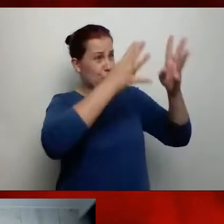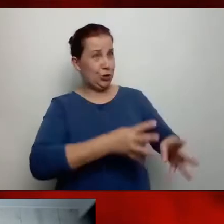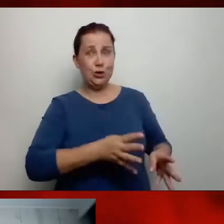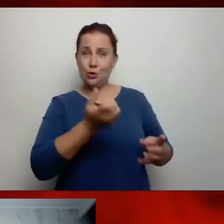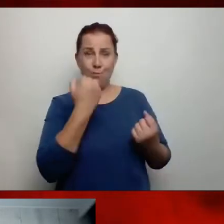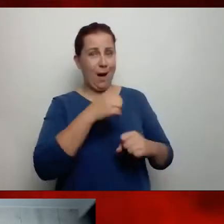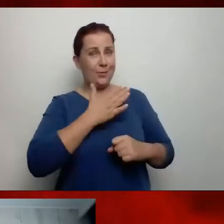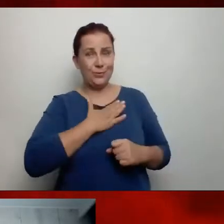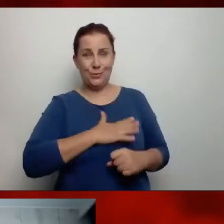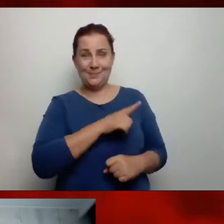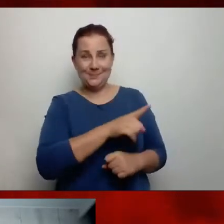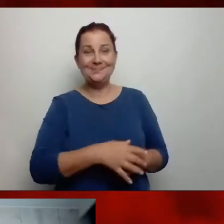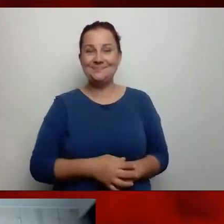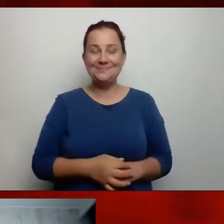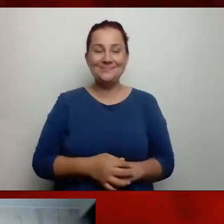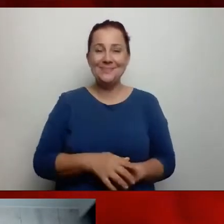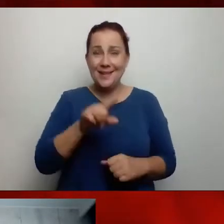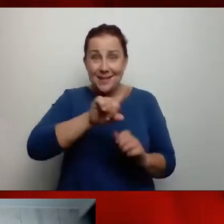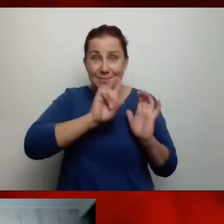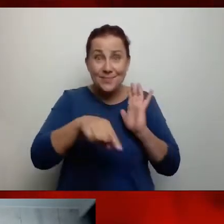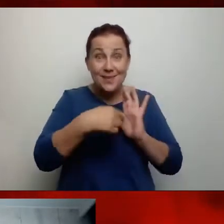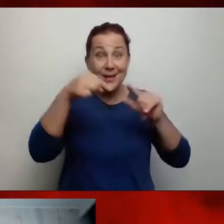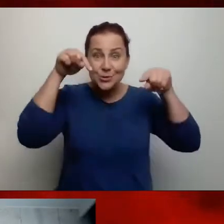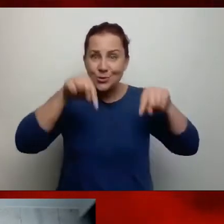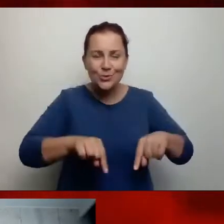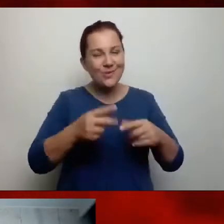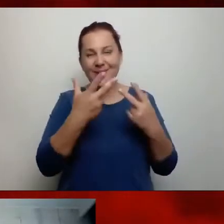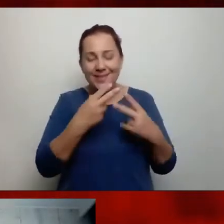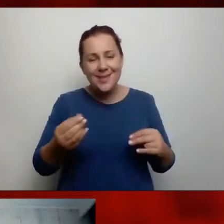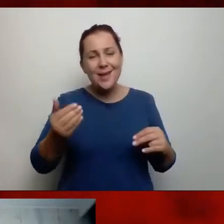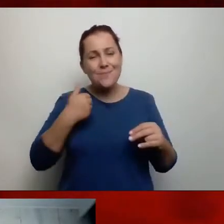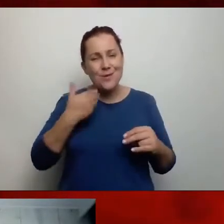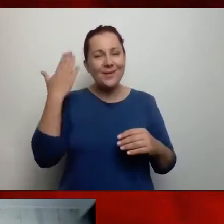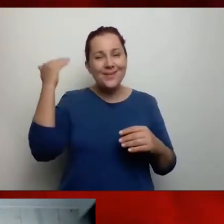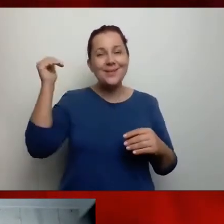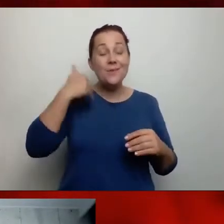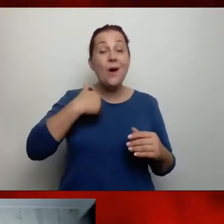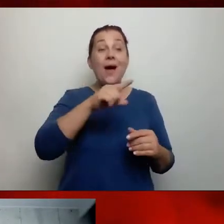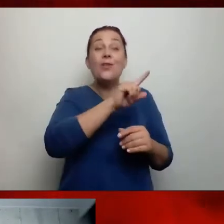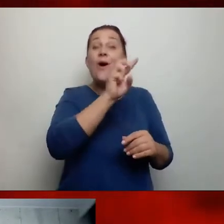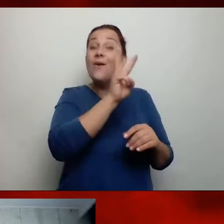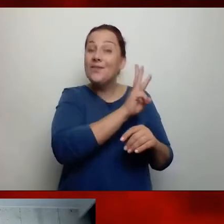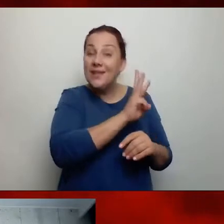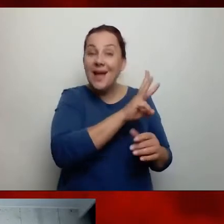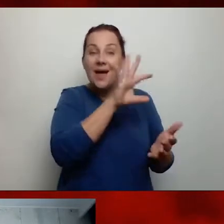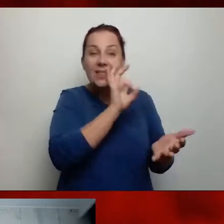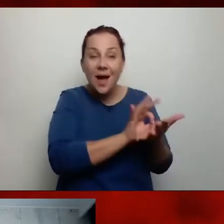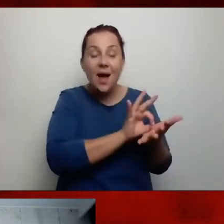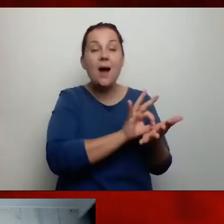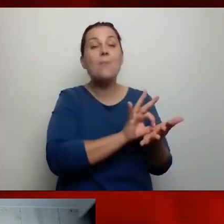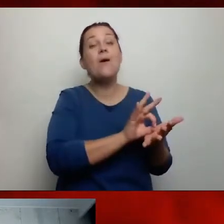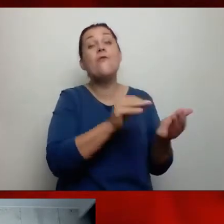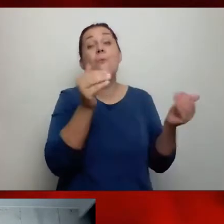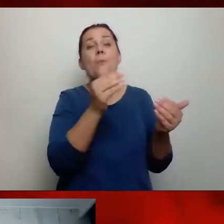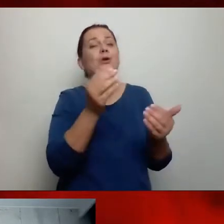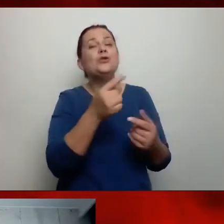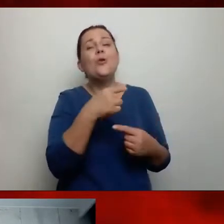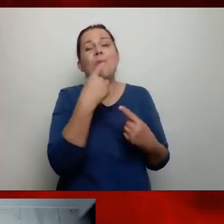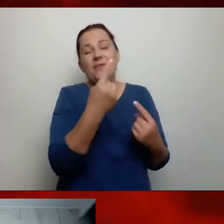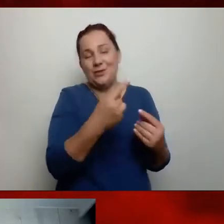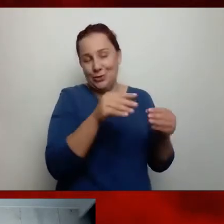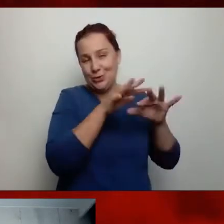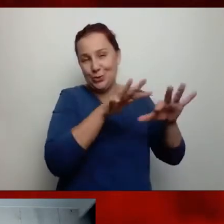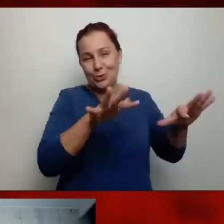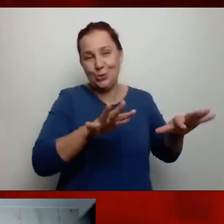tego powodu cieszymy. Ty nie jesteś po raz pierwszy gościem tej audycji, ale o witkacy będziesz miał z pewnością do powiedzenia nie mniej niż w poprzednich